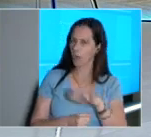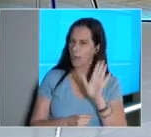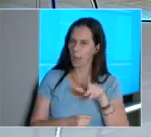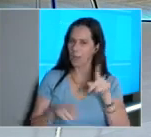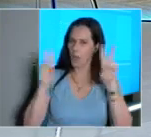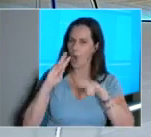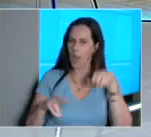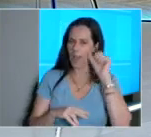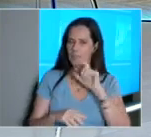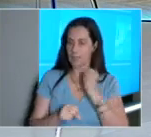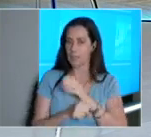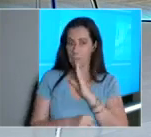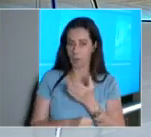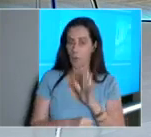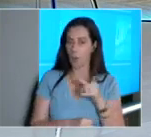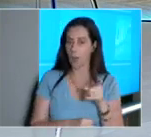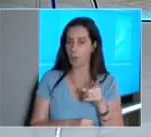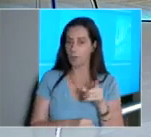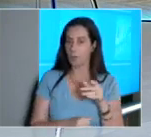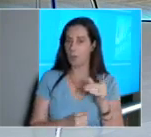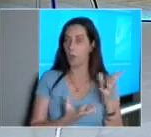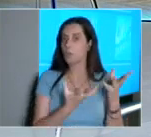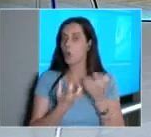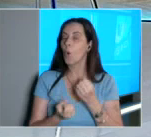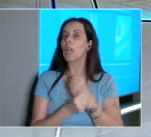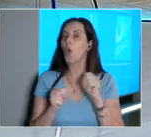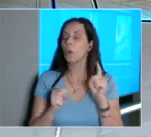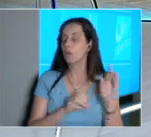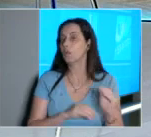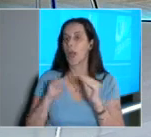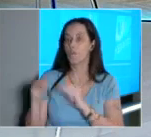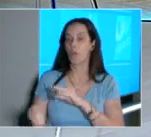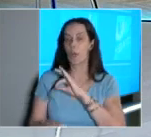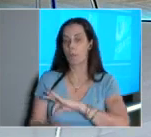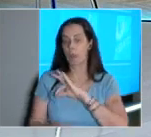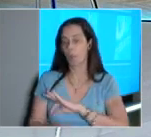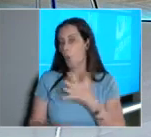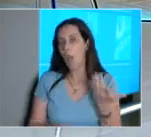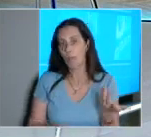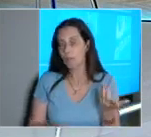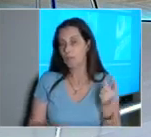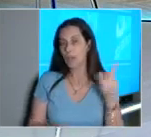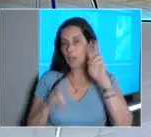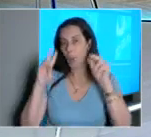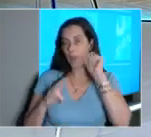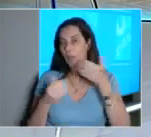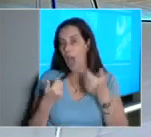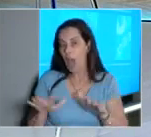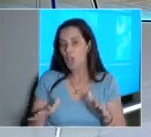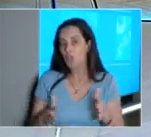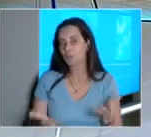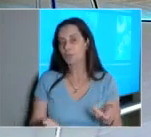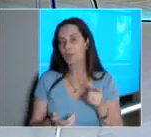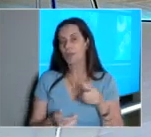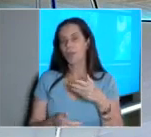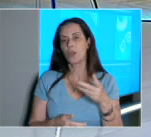שגם לכחול לבן זה יכול לעשות בעיה, כי יכול להיות שהם ימשיכו קולות של חילונים ימין למרכז לייט אליו, ואז יחלישו את כחול לבן. כן.